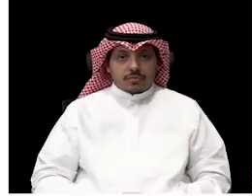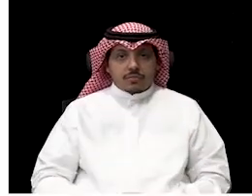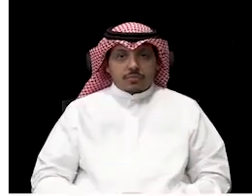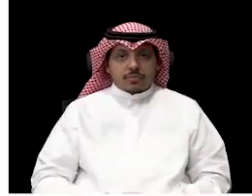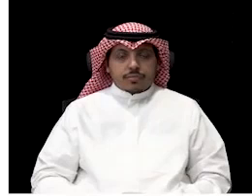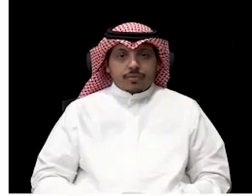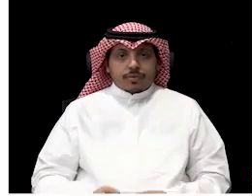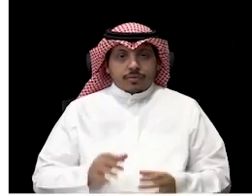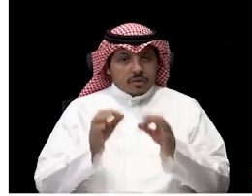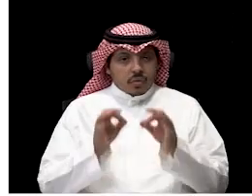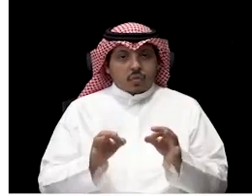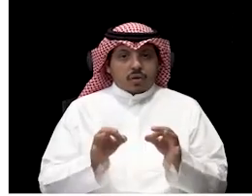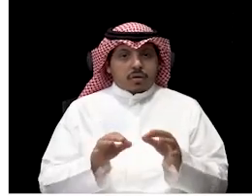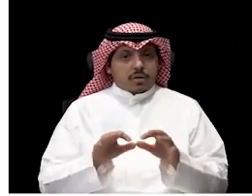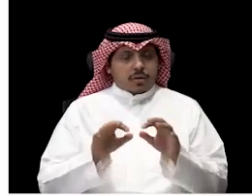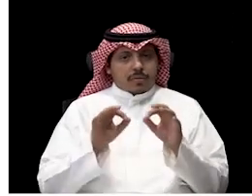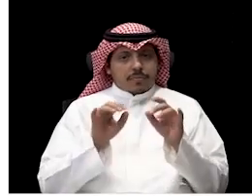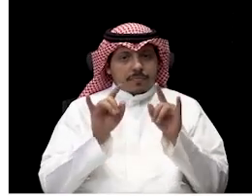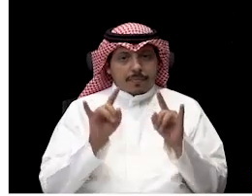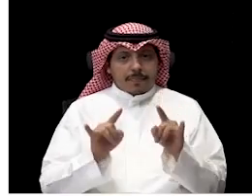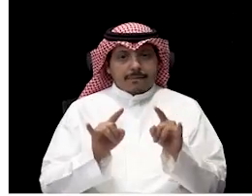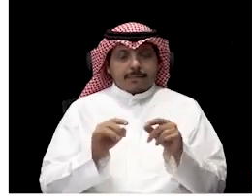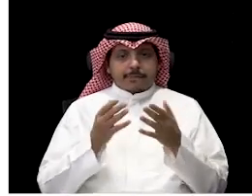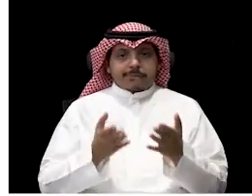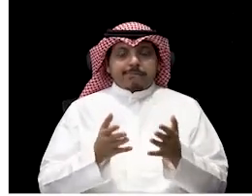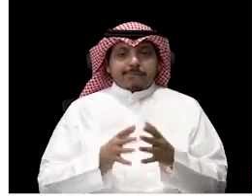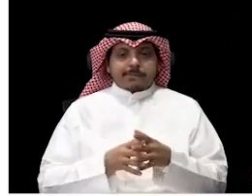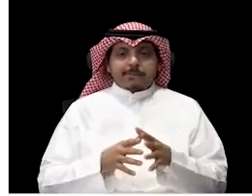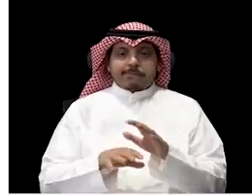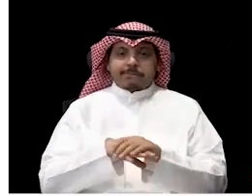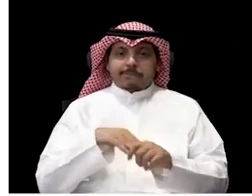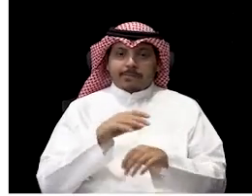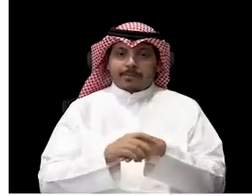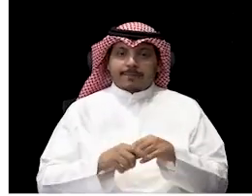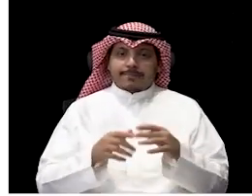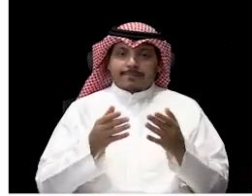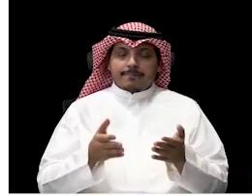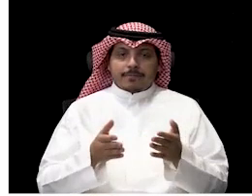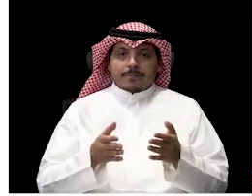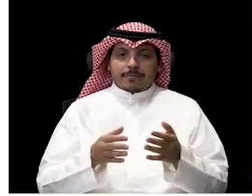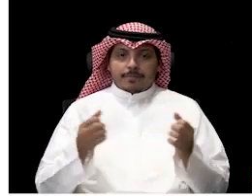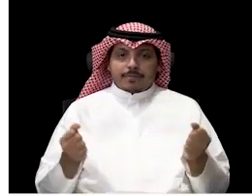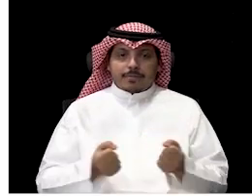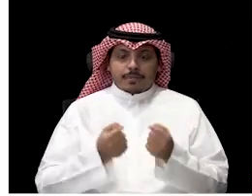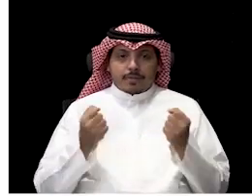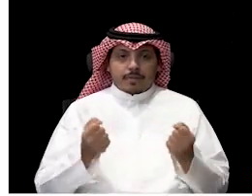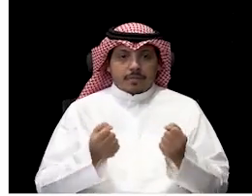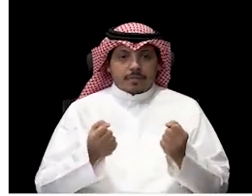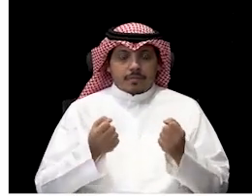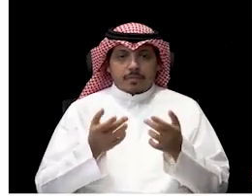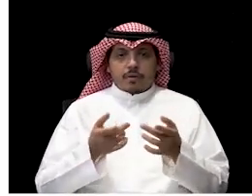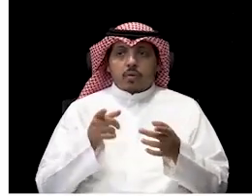الجودة والإتقان فيه بأن تتولاه الأيدي الماهرة والمدربة. ما المقصود بالإنتاج؟